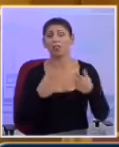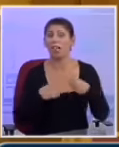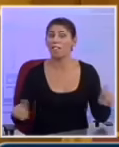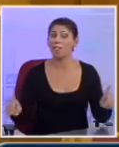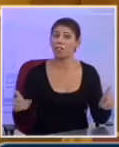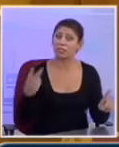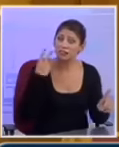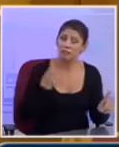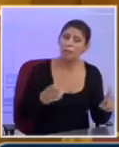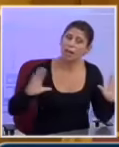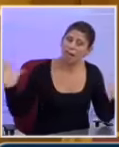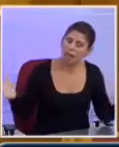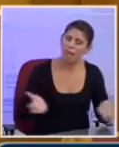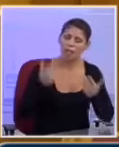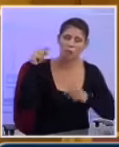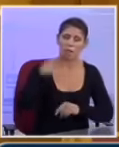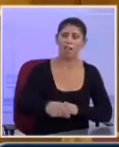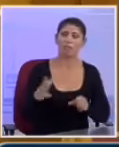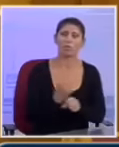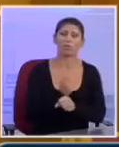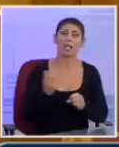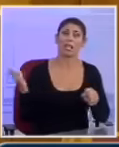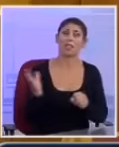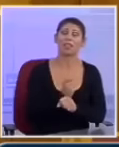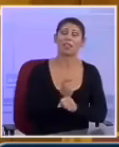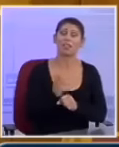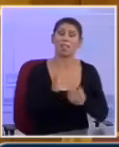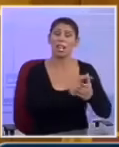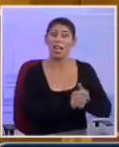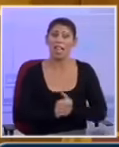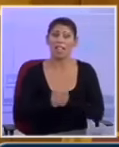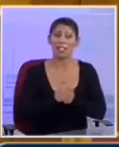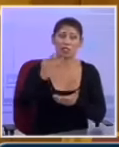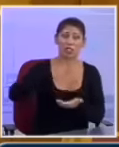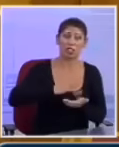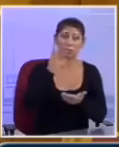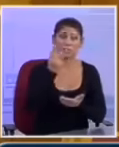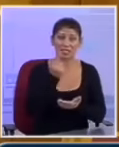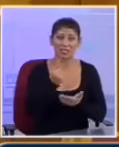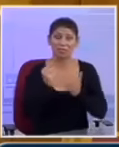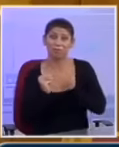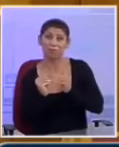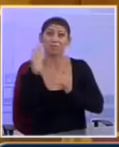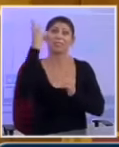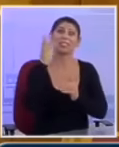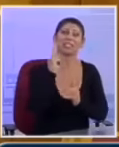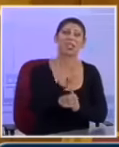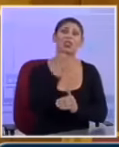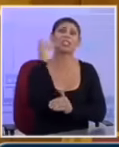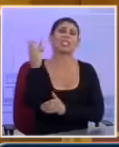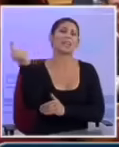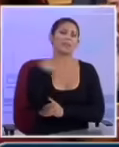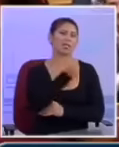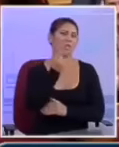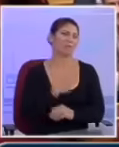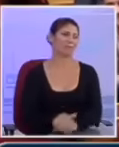βρήκα, αλλά έστω και έτσι που τη βρήκα θα καταφέρω την Ένωση Κεντρών από 3,5 να την ανεβάσω στο 23,5. Να είστε καλά.